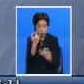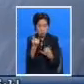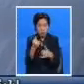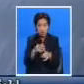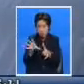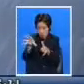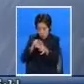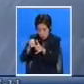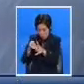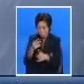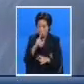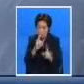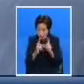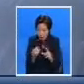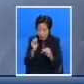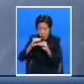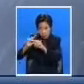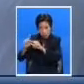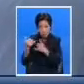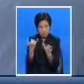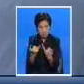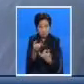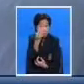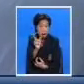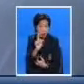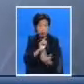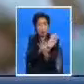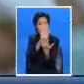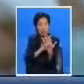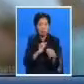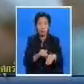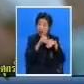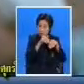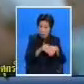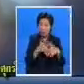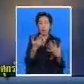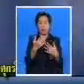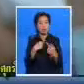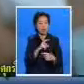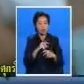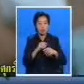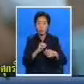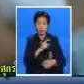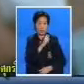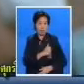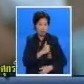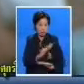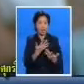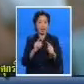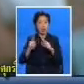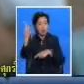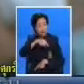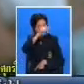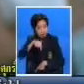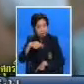ในที่ผมเห็นชัดนะครับก็คือชิลีบราซิลออสเตรเลียแคนาดาแล้วก็อังกฤษเองนะครับถึง